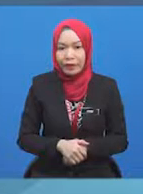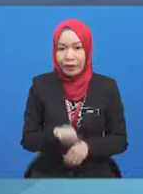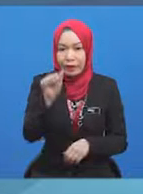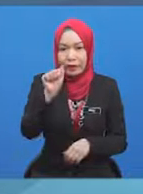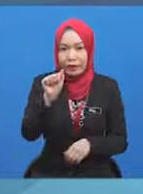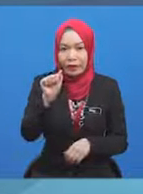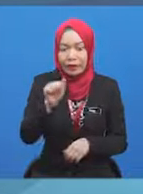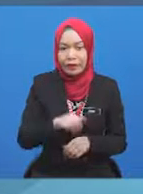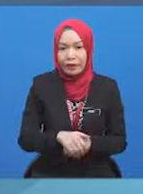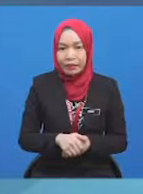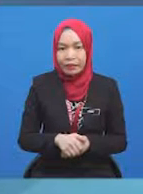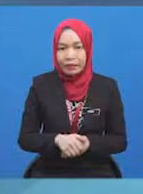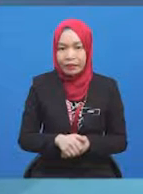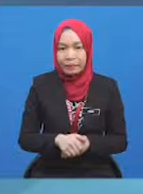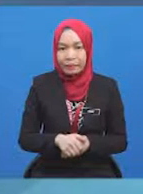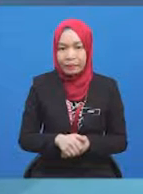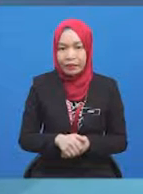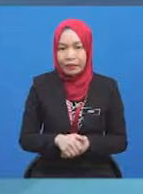Pilih orientation melintang.